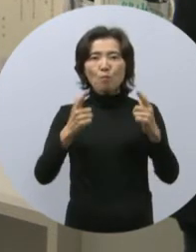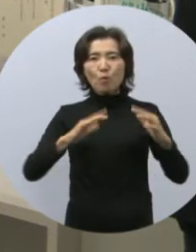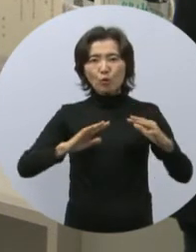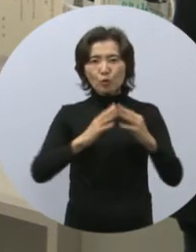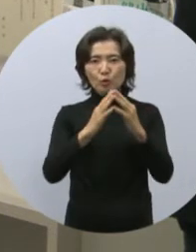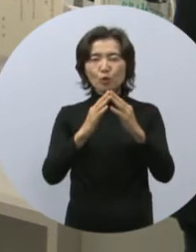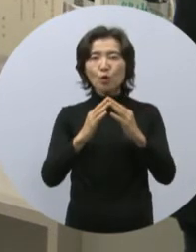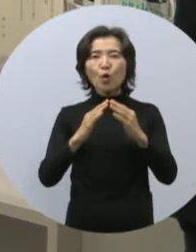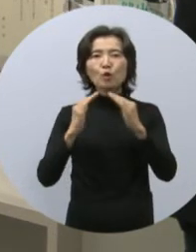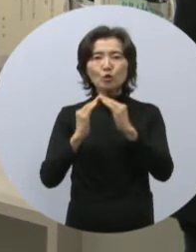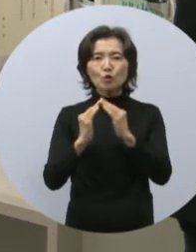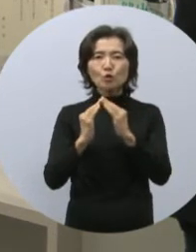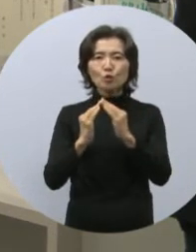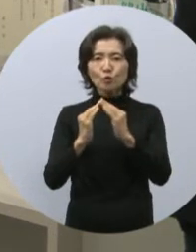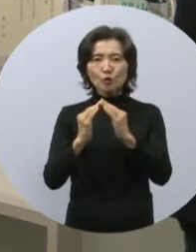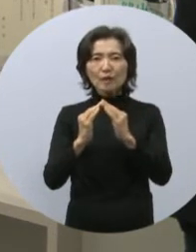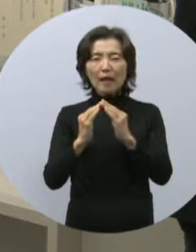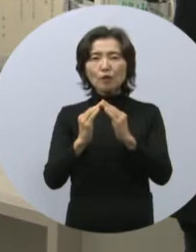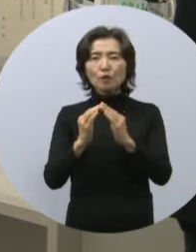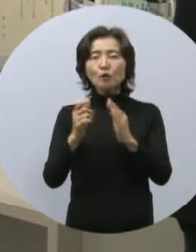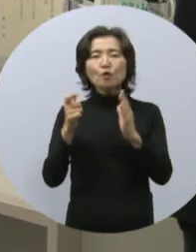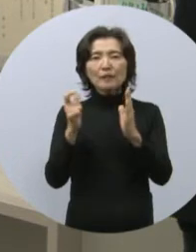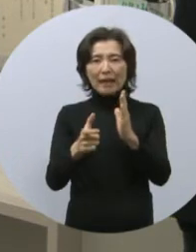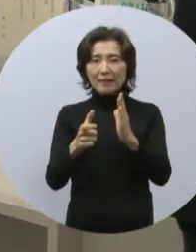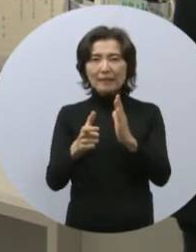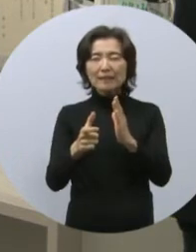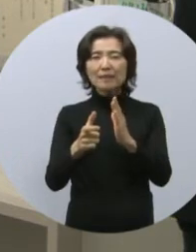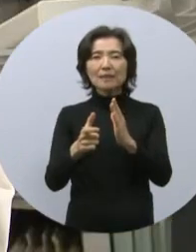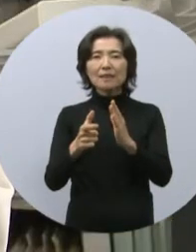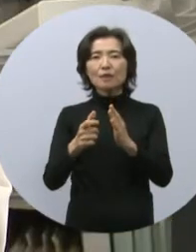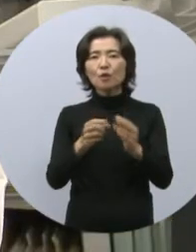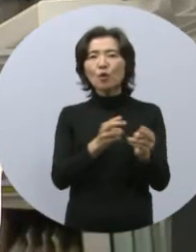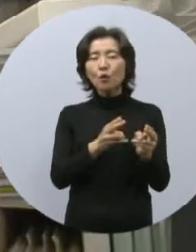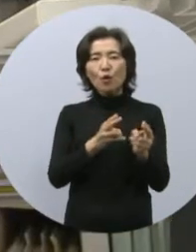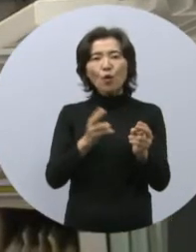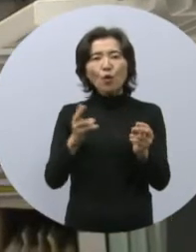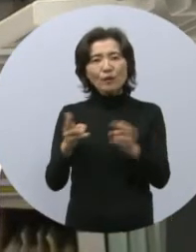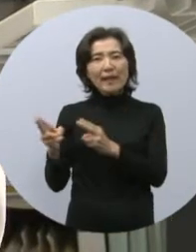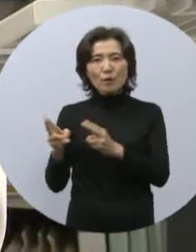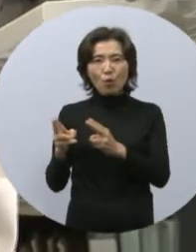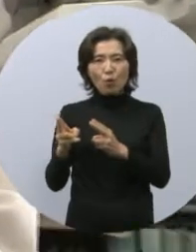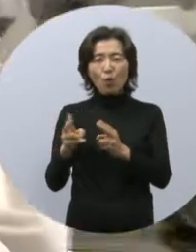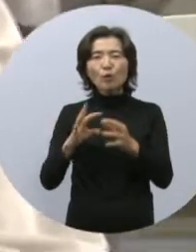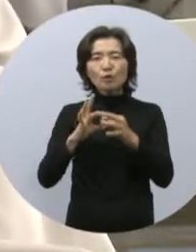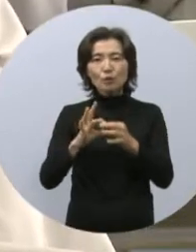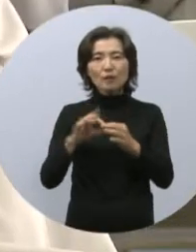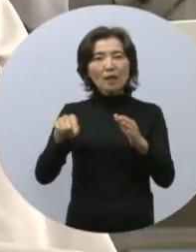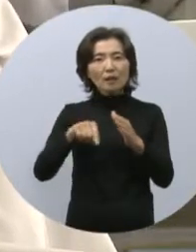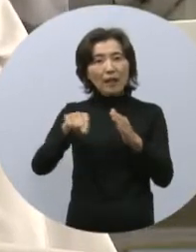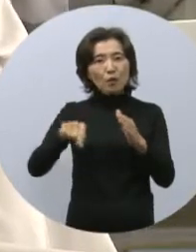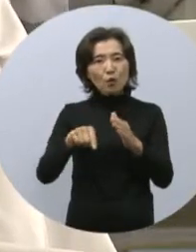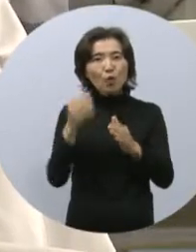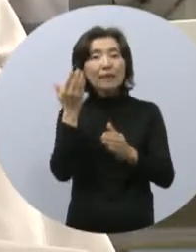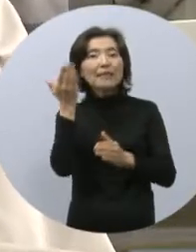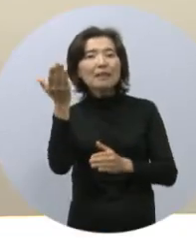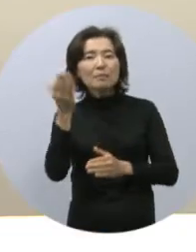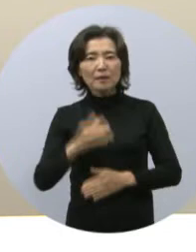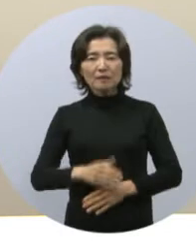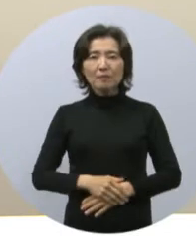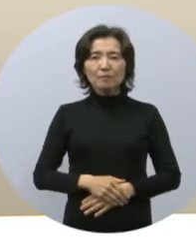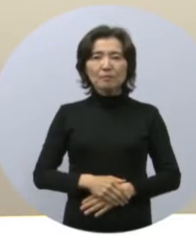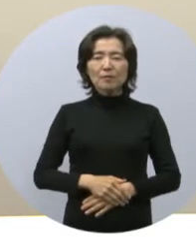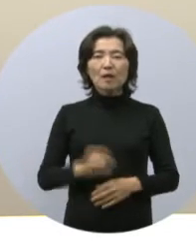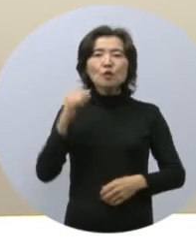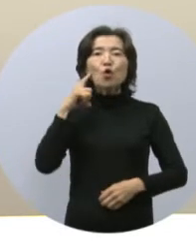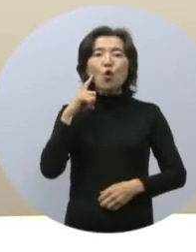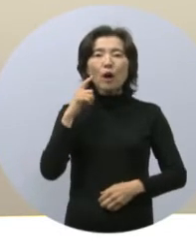震改修促進事業とはどんなものなのか、早速建築指導課で伺ってみましょう。